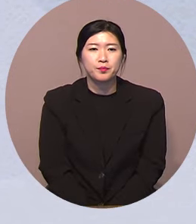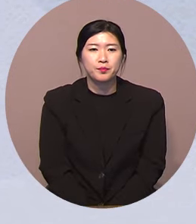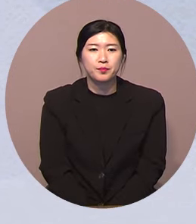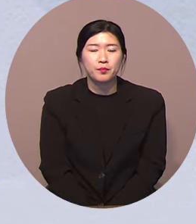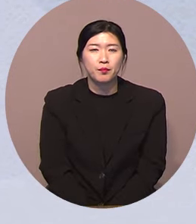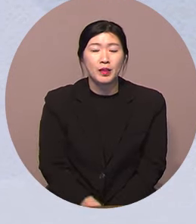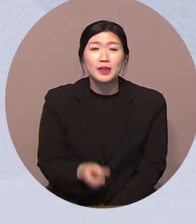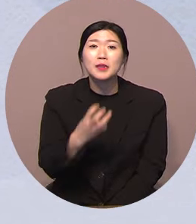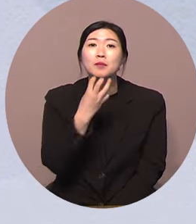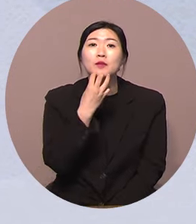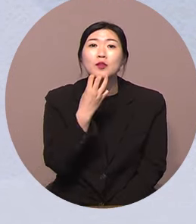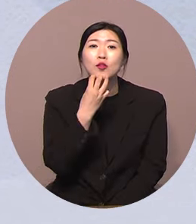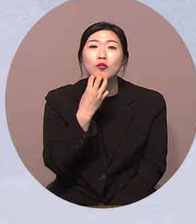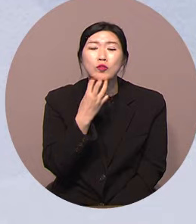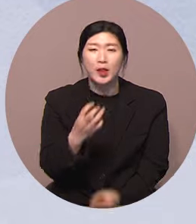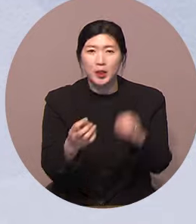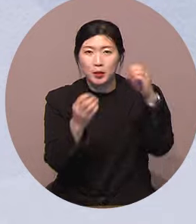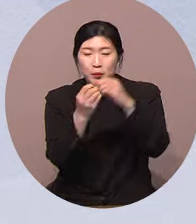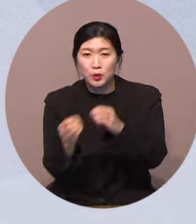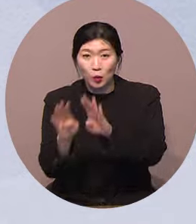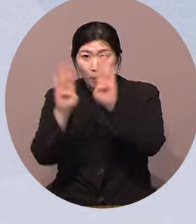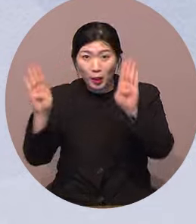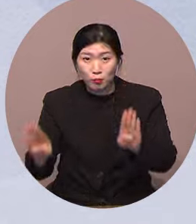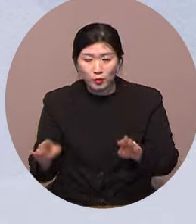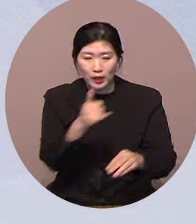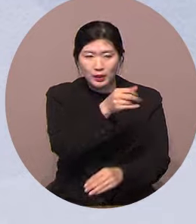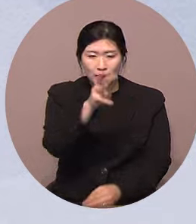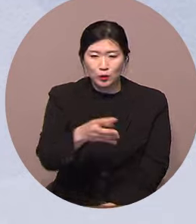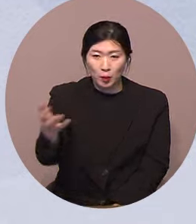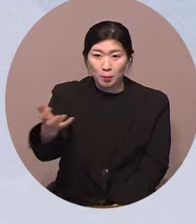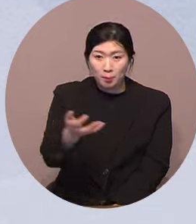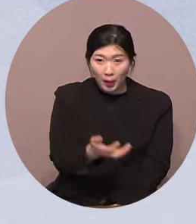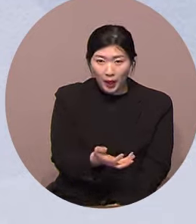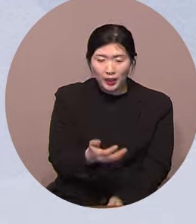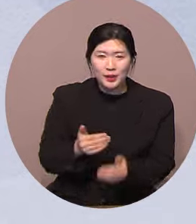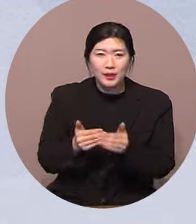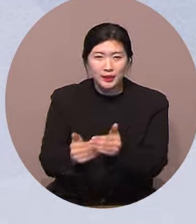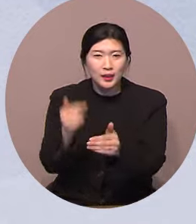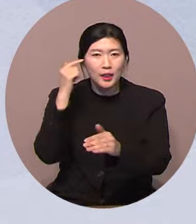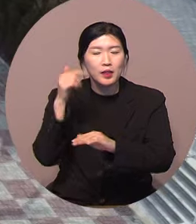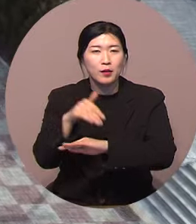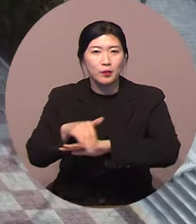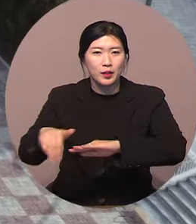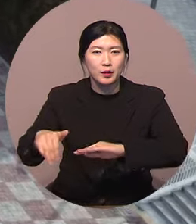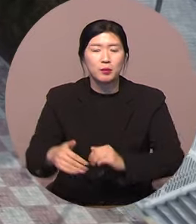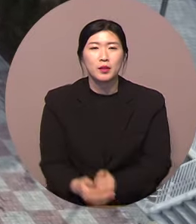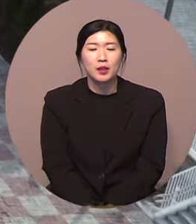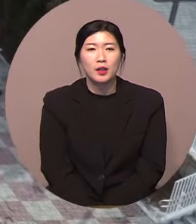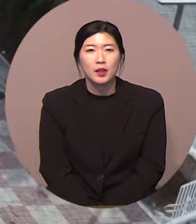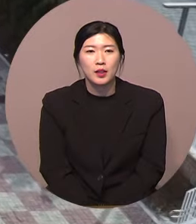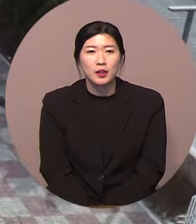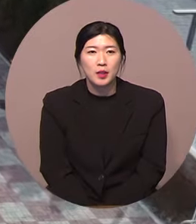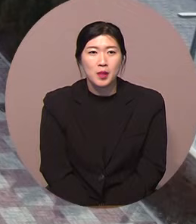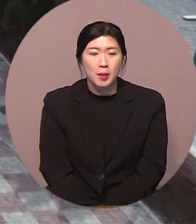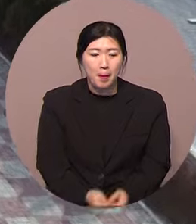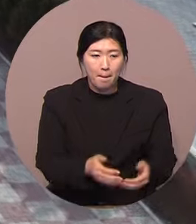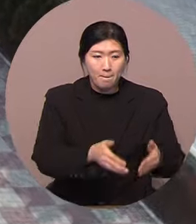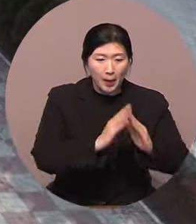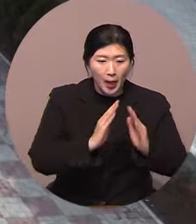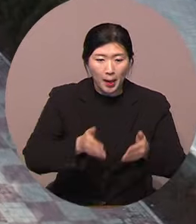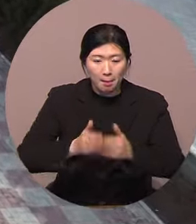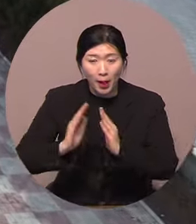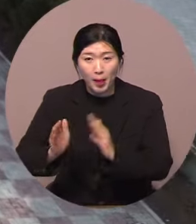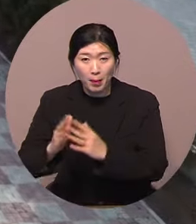또 경복궁에 있는 국립민속박물관의 이전도 올해부터 본격 추진됩니다. 박물관이 모두 개관하면